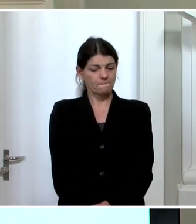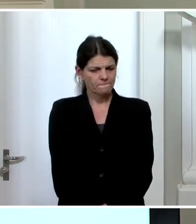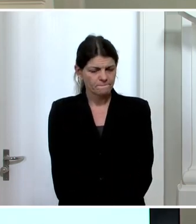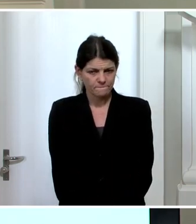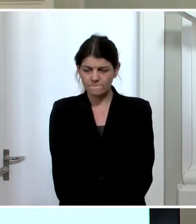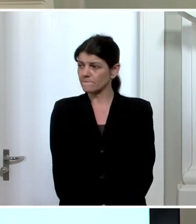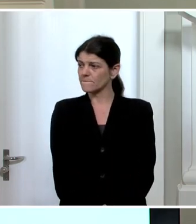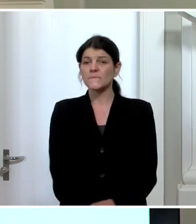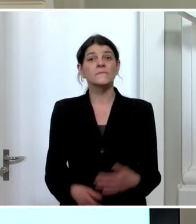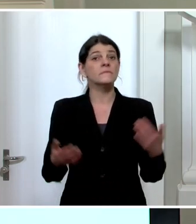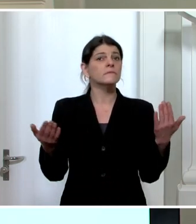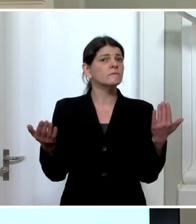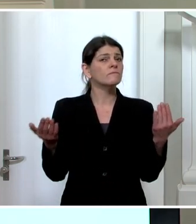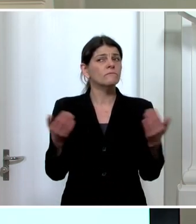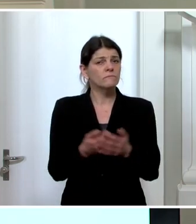Inwiefern